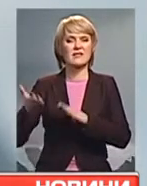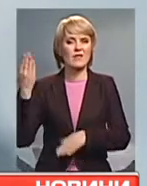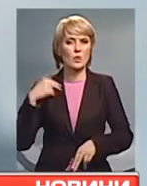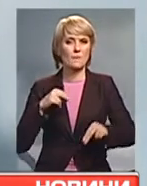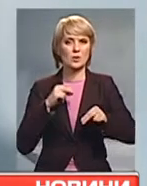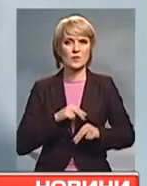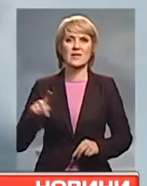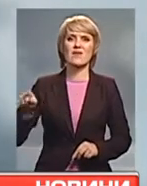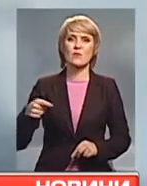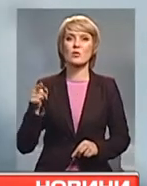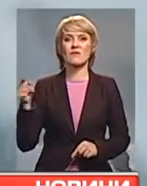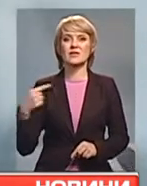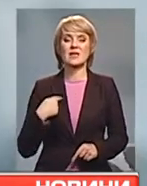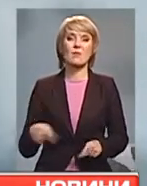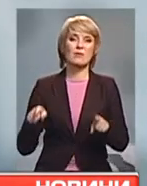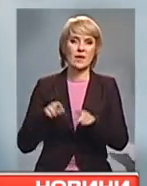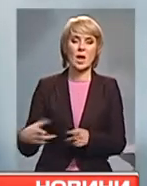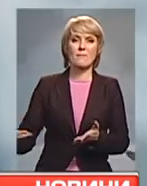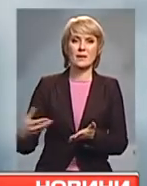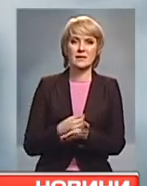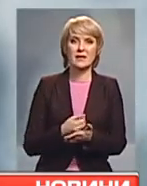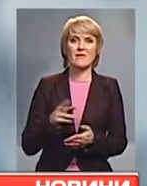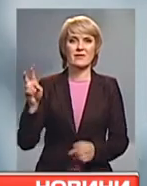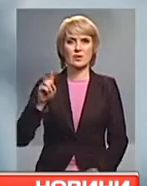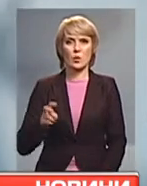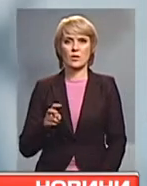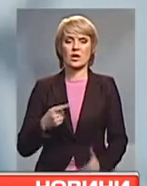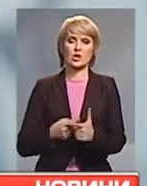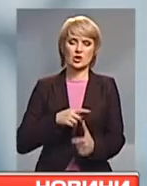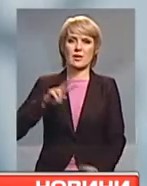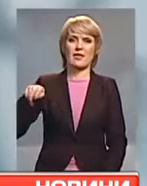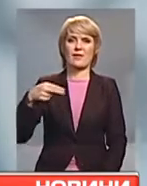працювати і вимагати, щоб вони нам теж платили в твердій валюті – у доларах чи євро.